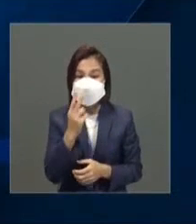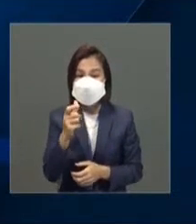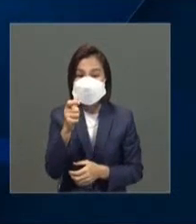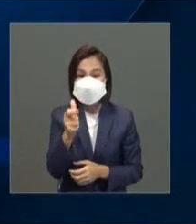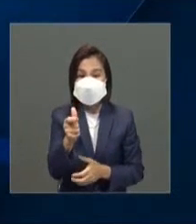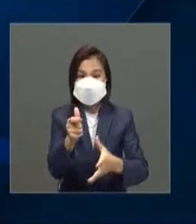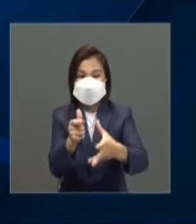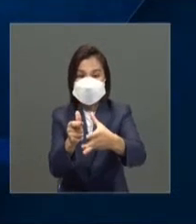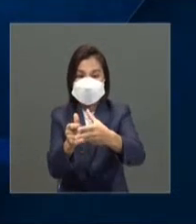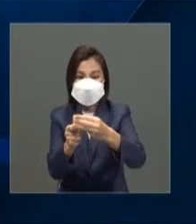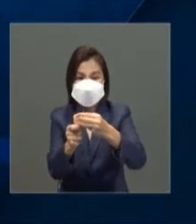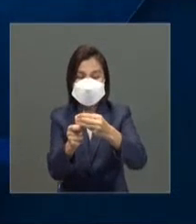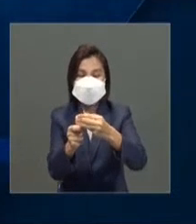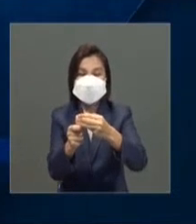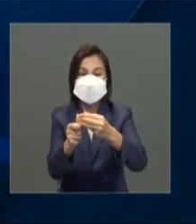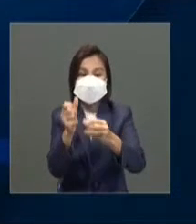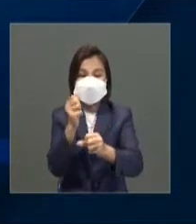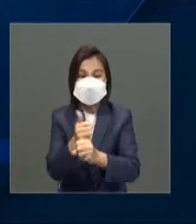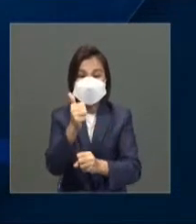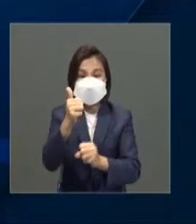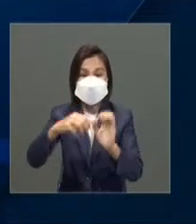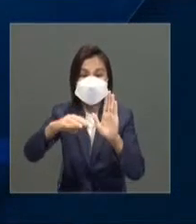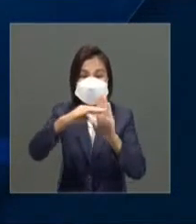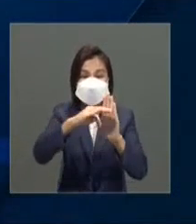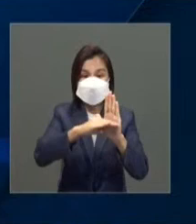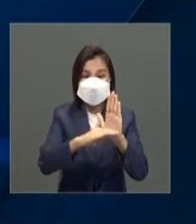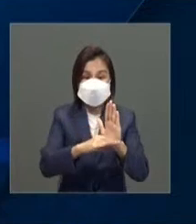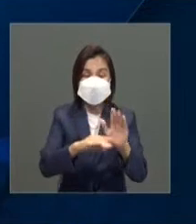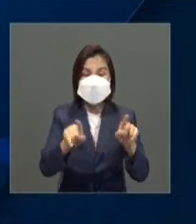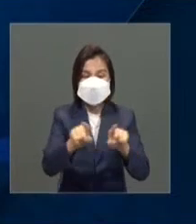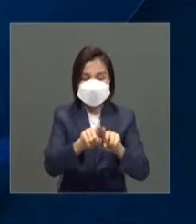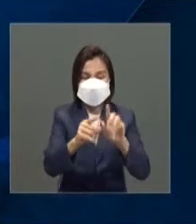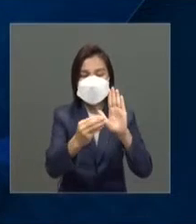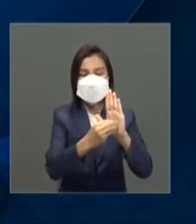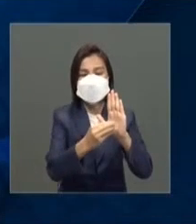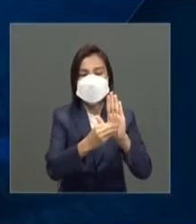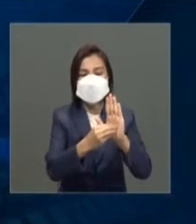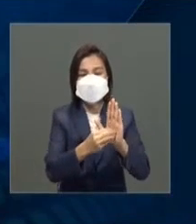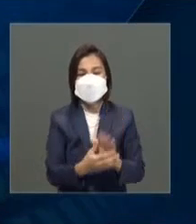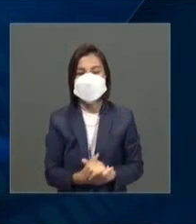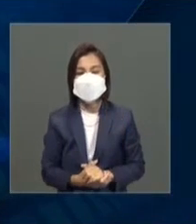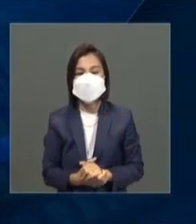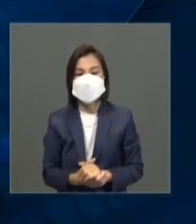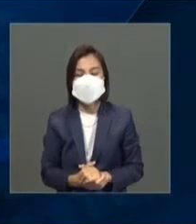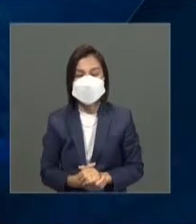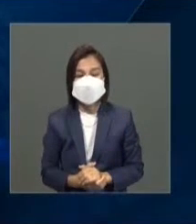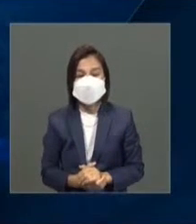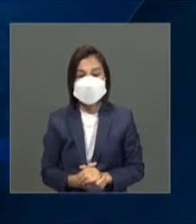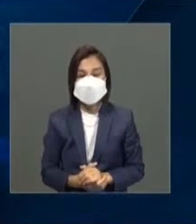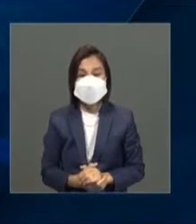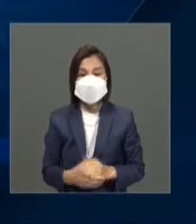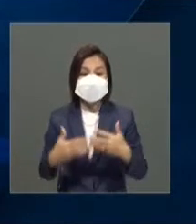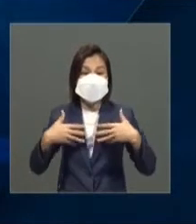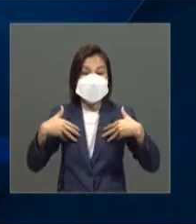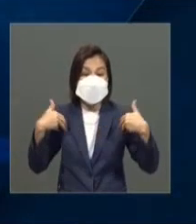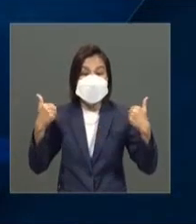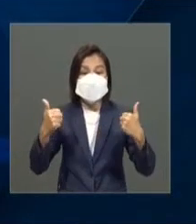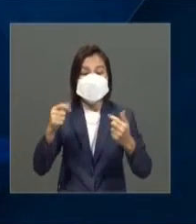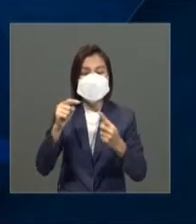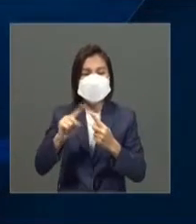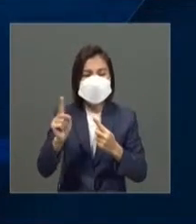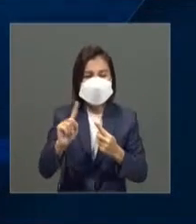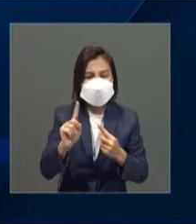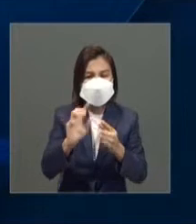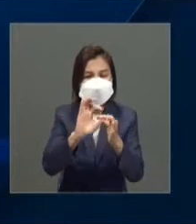code นี้เข้าไปแล้วก็ทำขั้นตอนแบบเดียวกันกับนักเรียนที่กรุงเทพมหานครนะครับจะสะดวกยิ่งขึ้นนะครับถ้าห